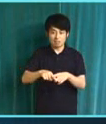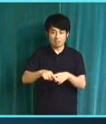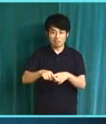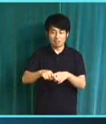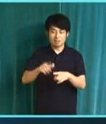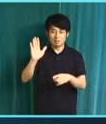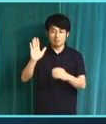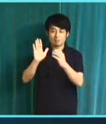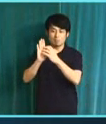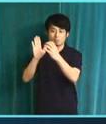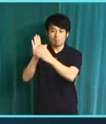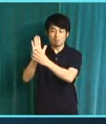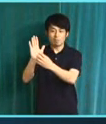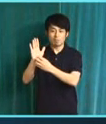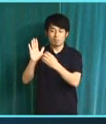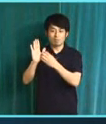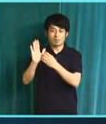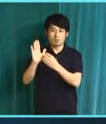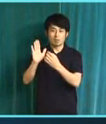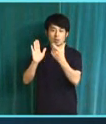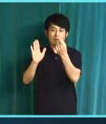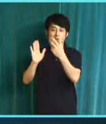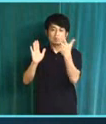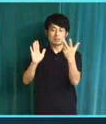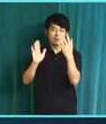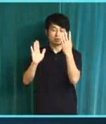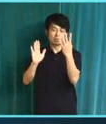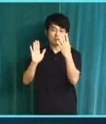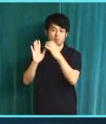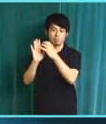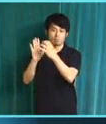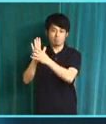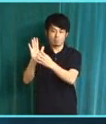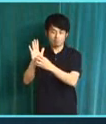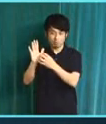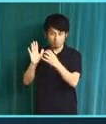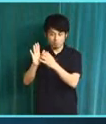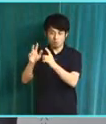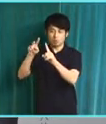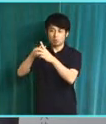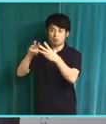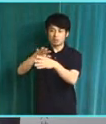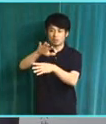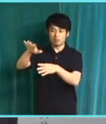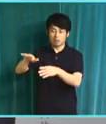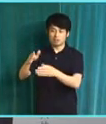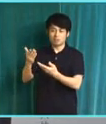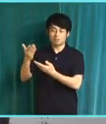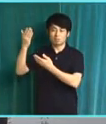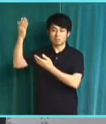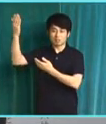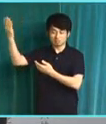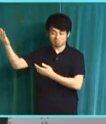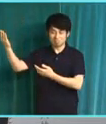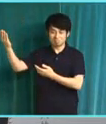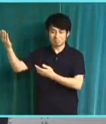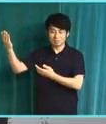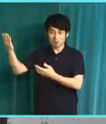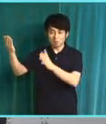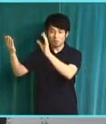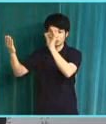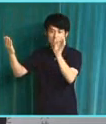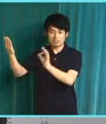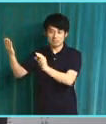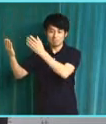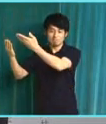した密書ですね、 はい、 4つの忍び文字を集めていただいたものを小田原城天守閣の方に持っていっていただきますと、